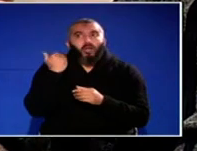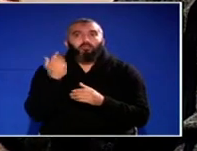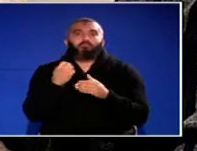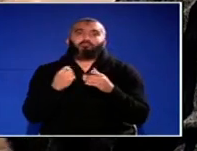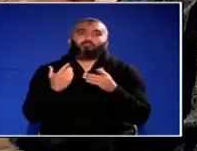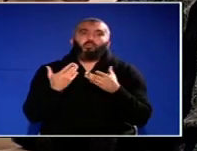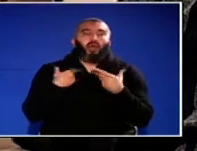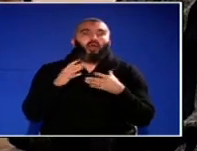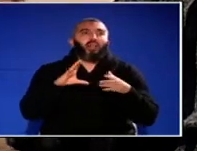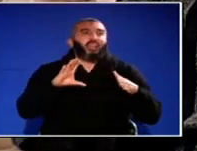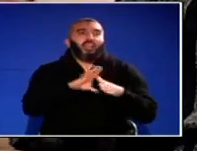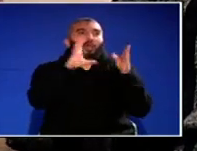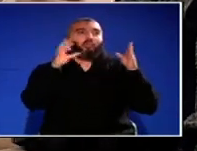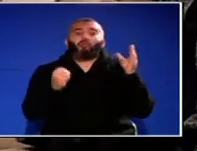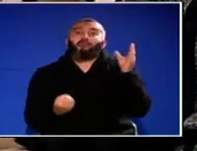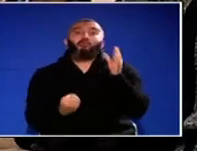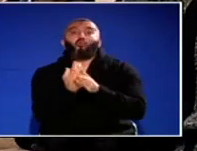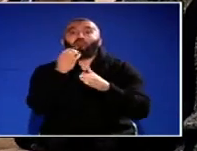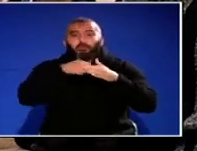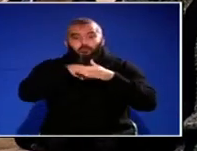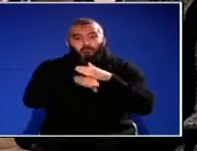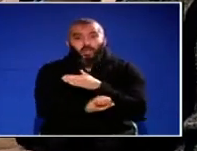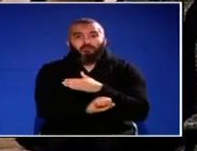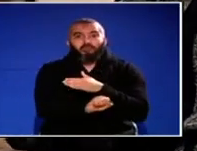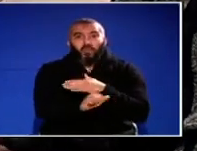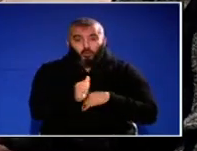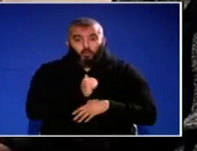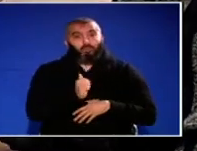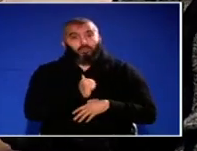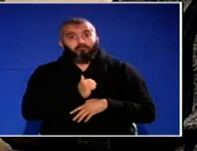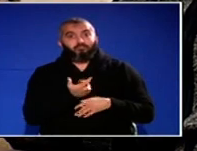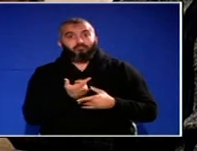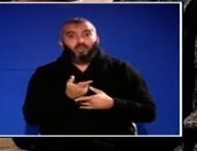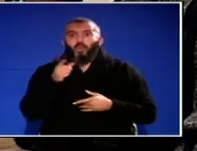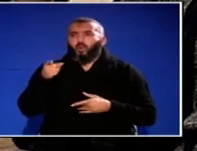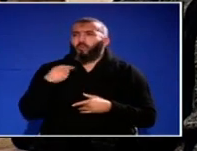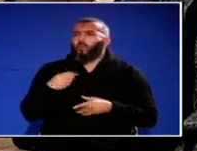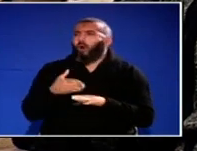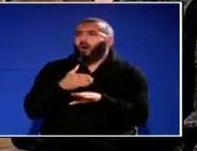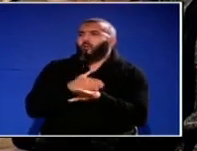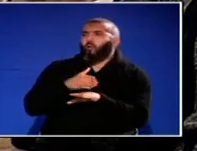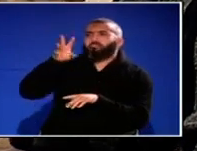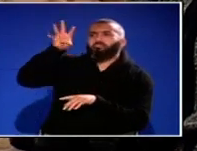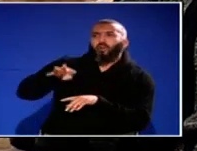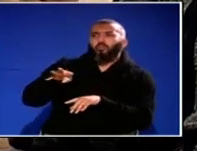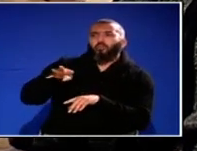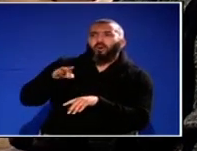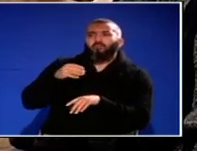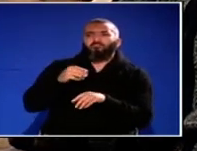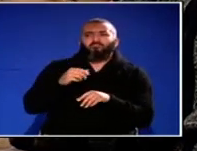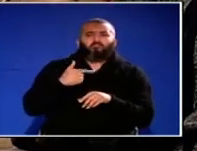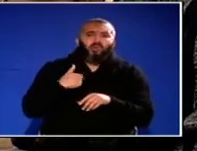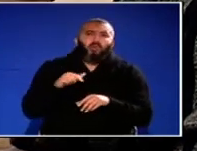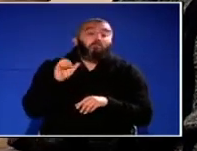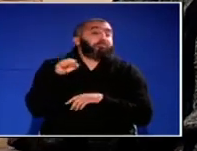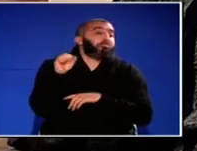الرجوع إلى الله سبحانه وتعالى، إصلاح ما الإنسان بينه وبين الله وبينه ثم بينه وبين الناس. كذلك أيضا فرصة لكي